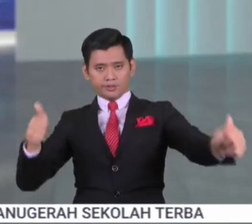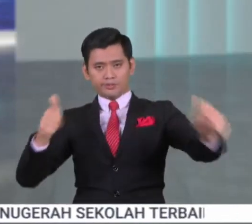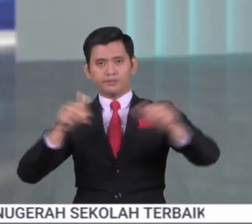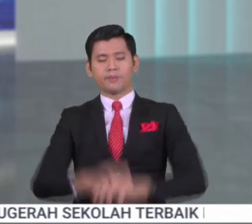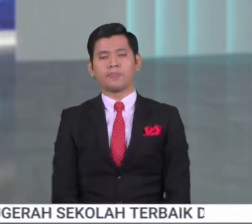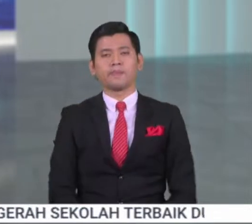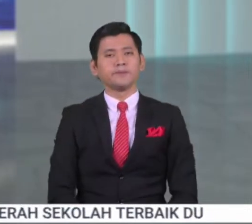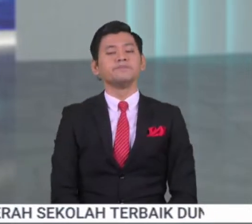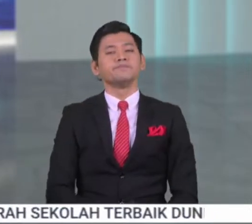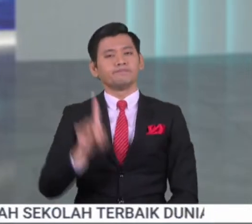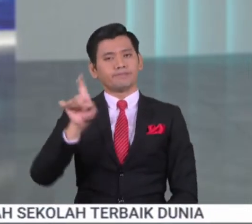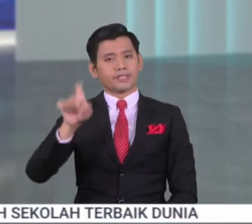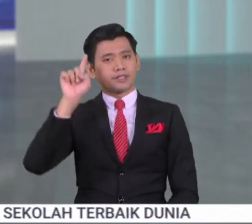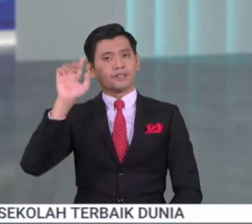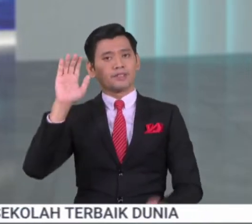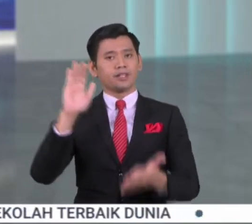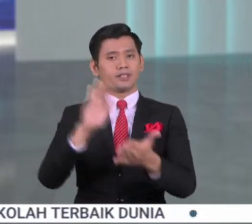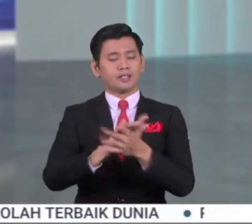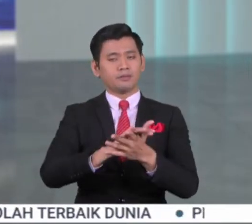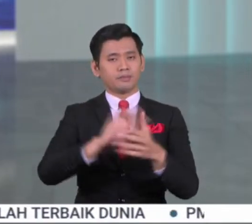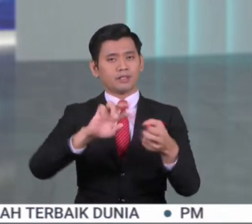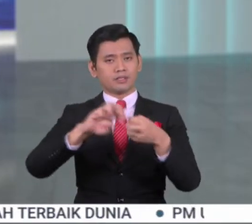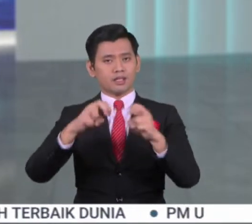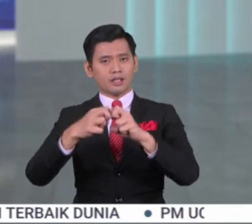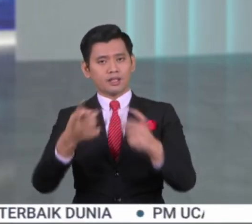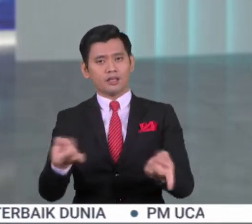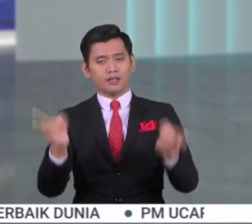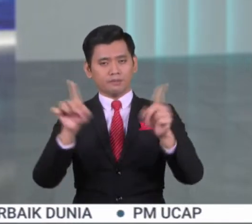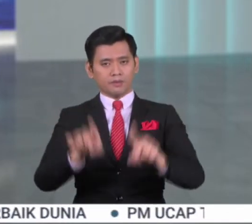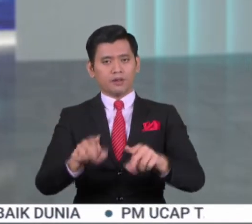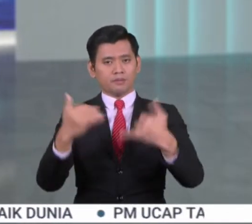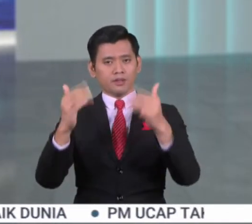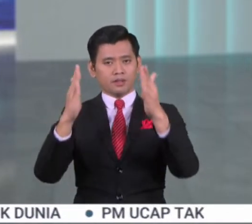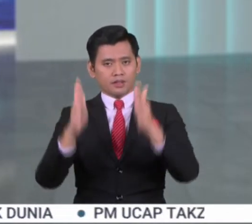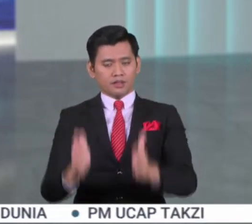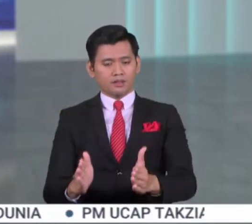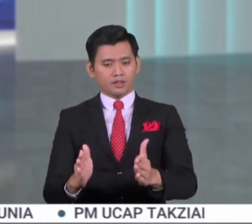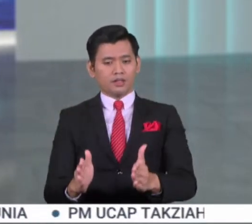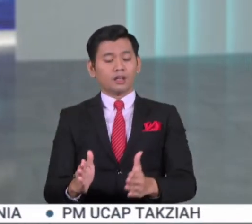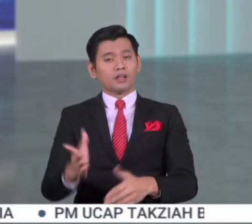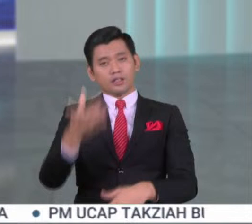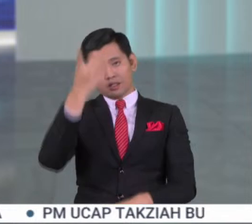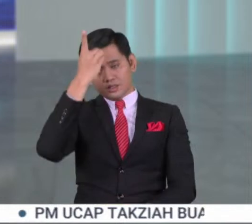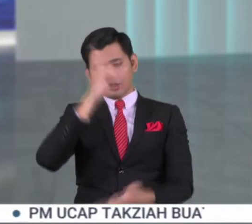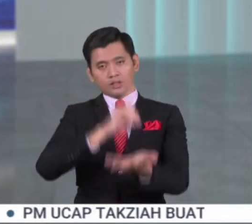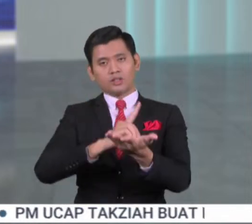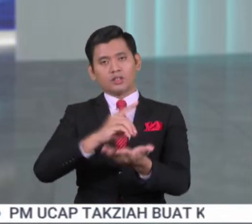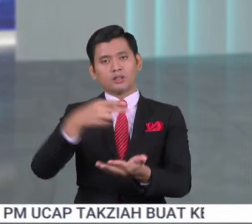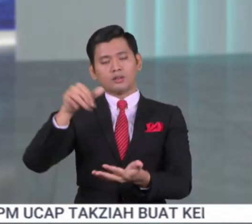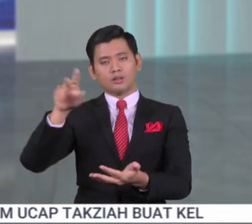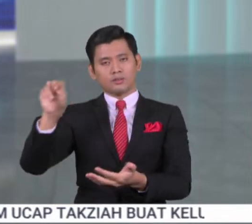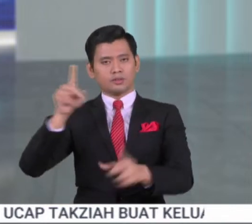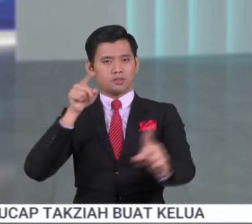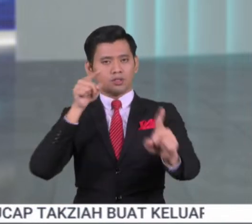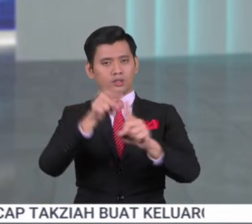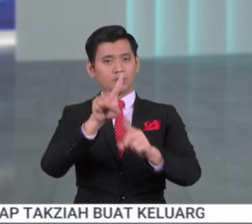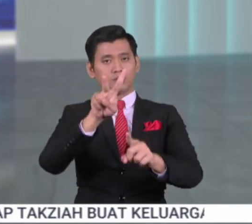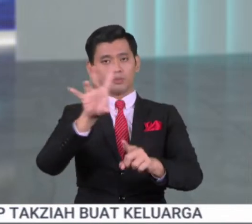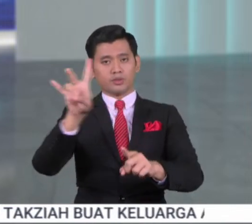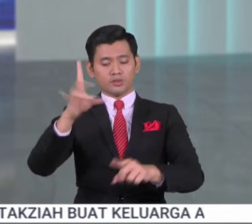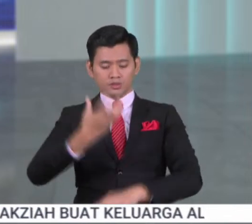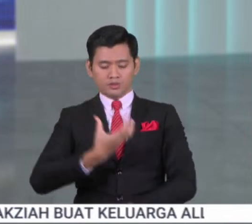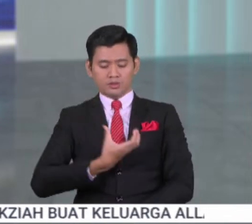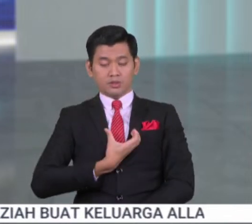Krisis keyakinan. Demikian pandangan peribadi pemerhati sukan tempatan Datuk Dr. Pekan Ramli susulan pengumuman sasaran 27